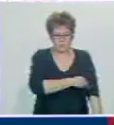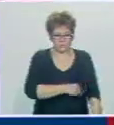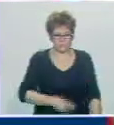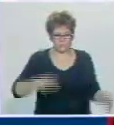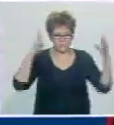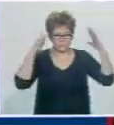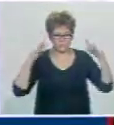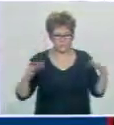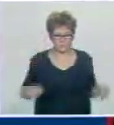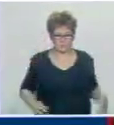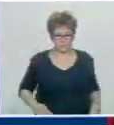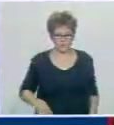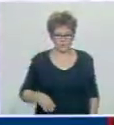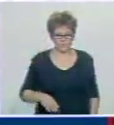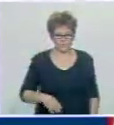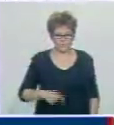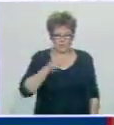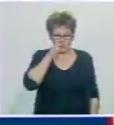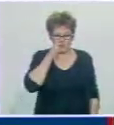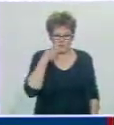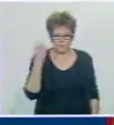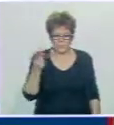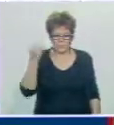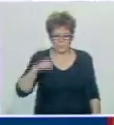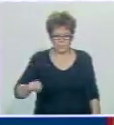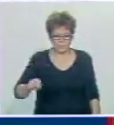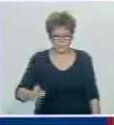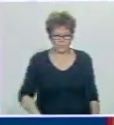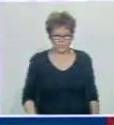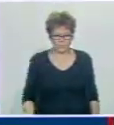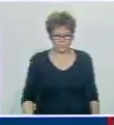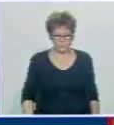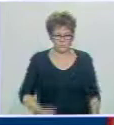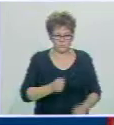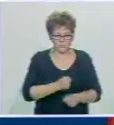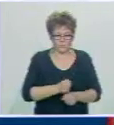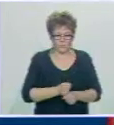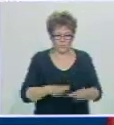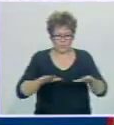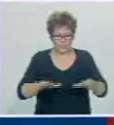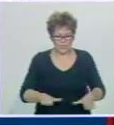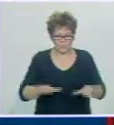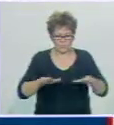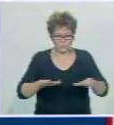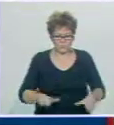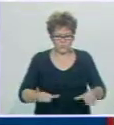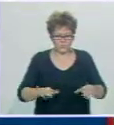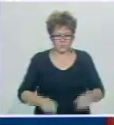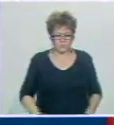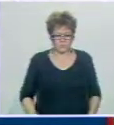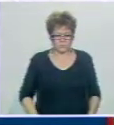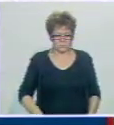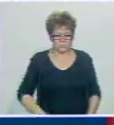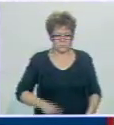nefericire, pacientul de 48 de ani, pacientului i s-au făcut manevre de resuscitare până la